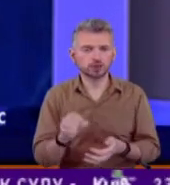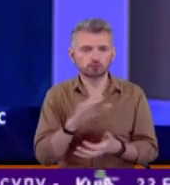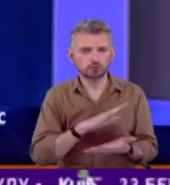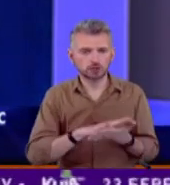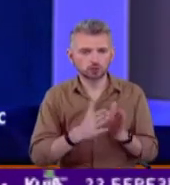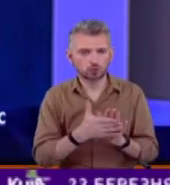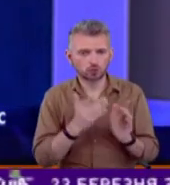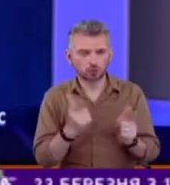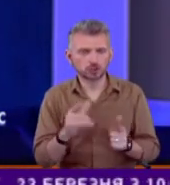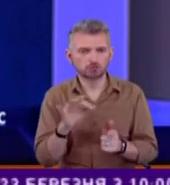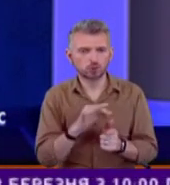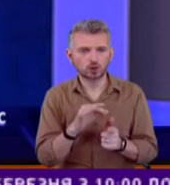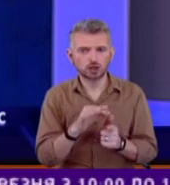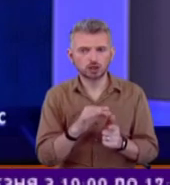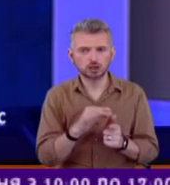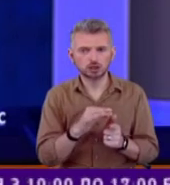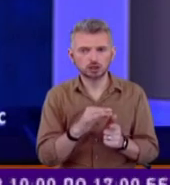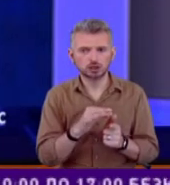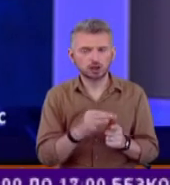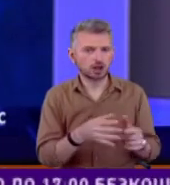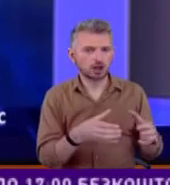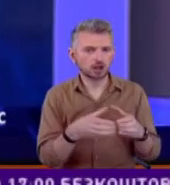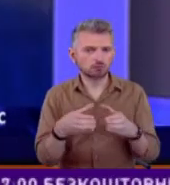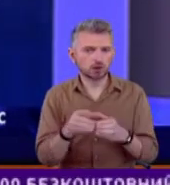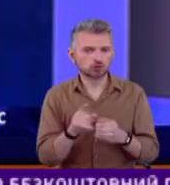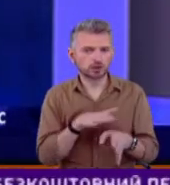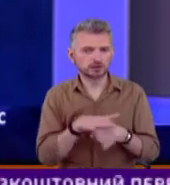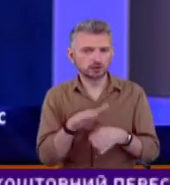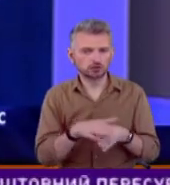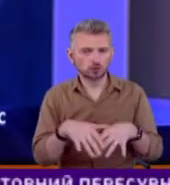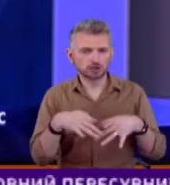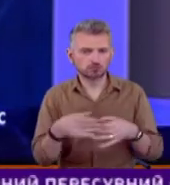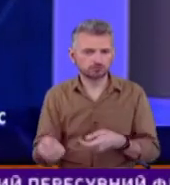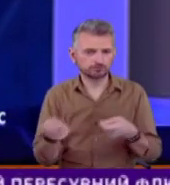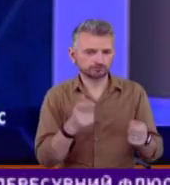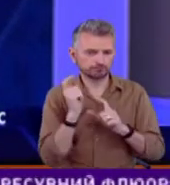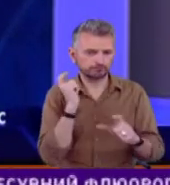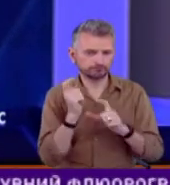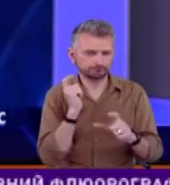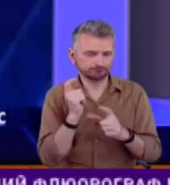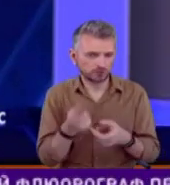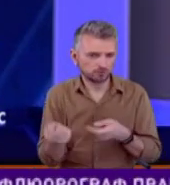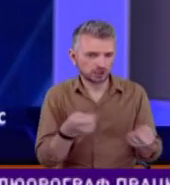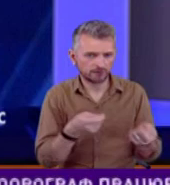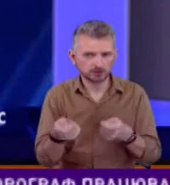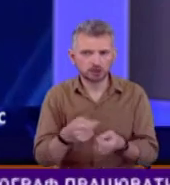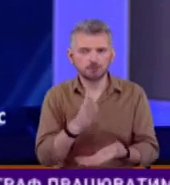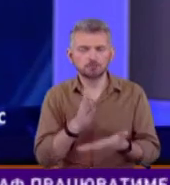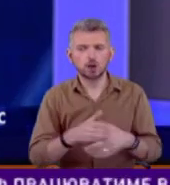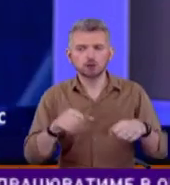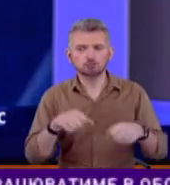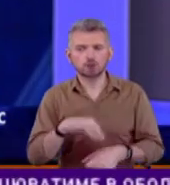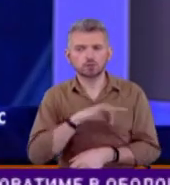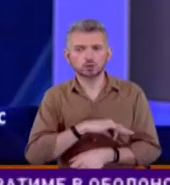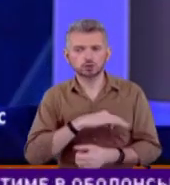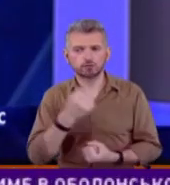угоди про екіпажі, що здійснює транспортні призови в міжнародному вантажному русі автомобільному, мають право